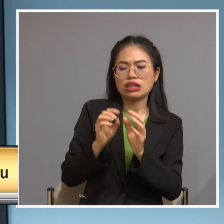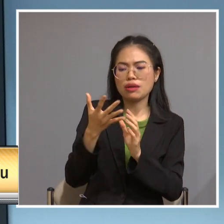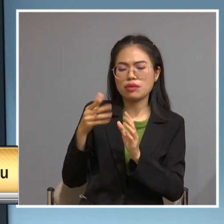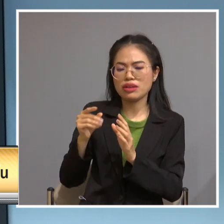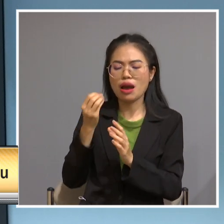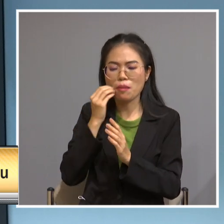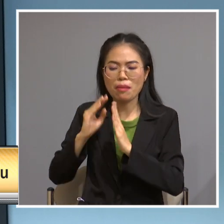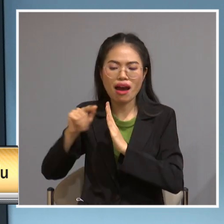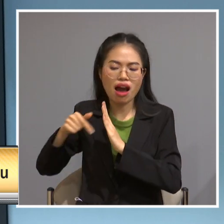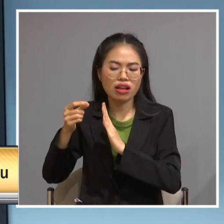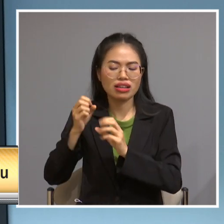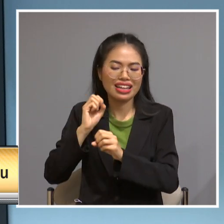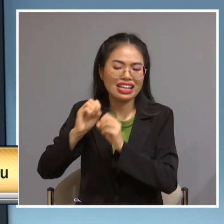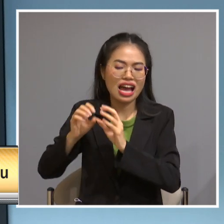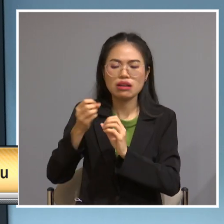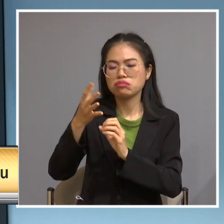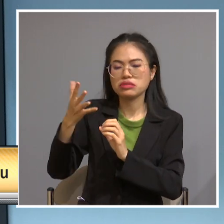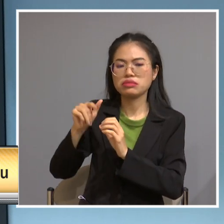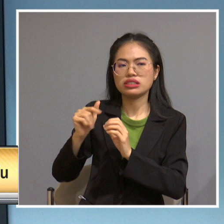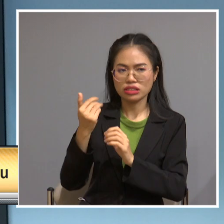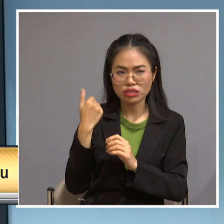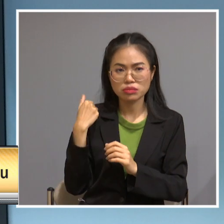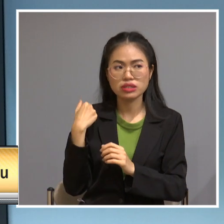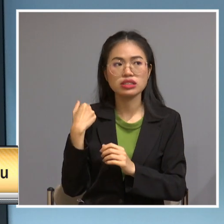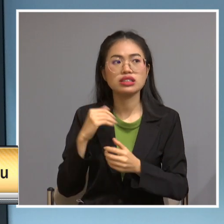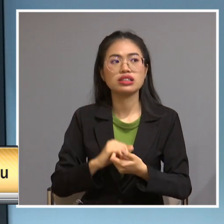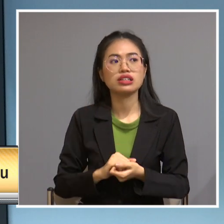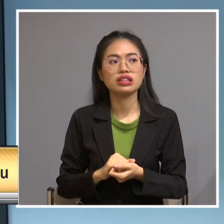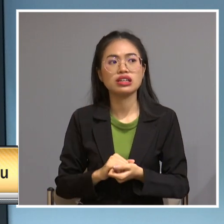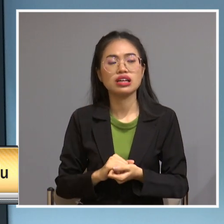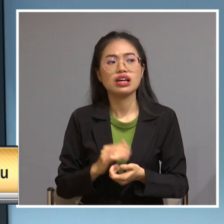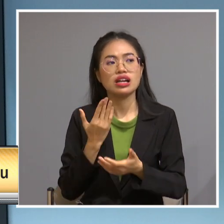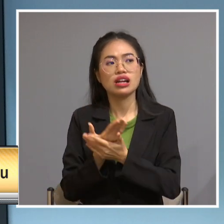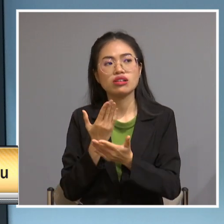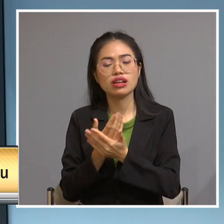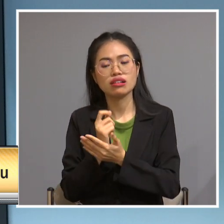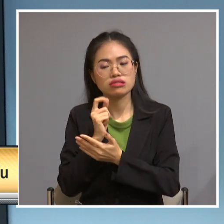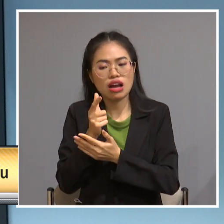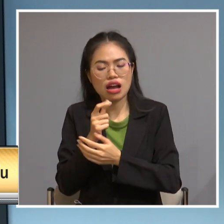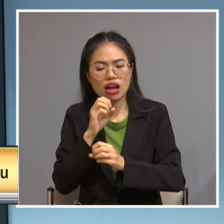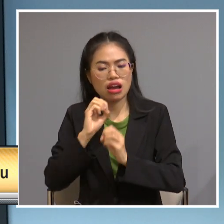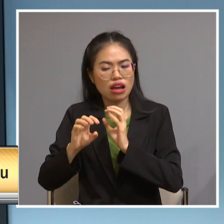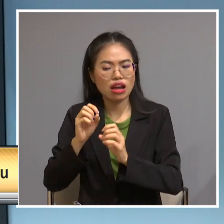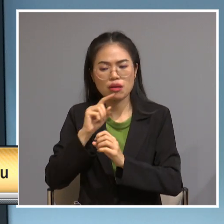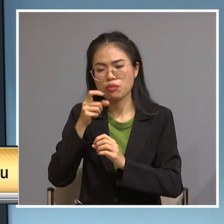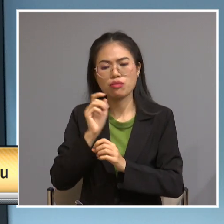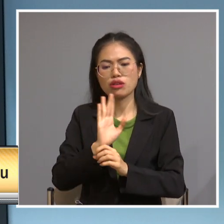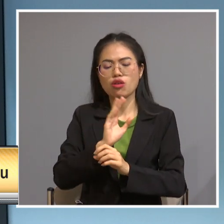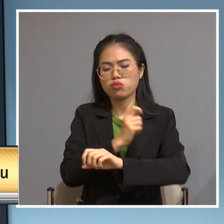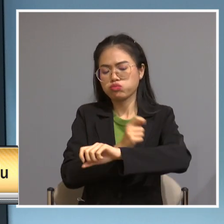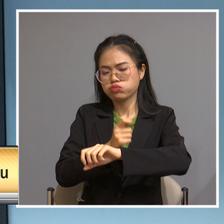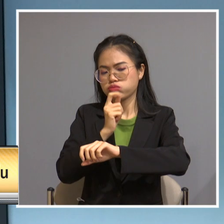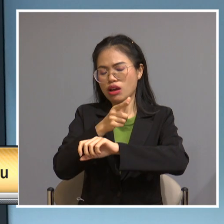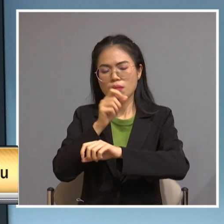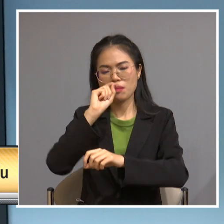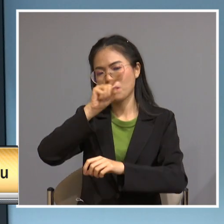านเรื่องของเขาเลยก็มีคนพวกนี้ไม่ต้องเสียค่าทำเีมในการจดเก็บขย